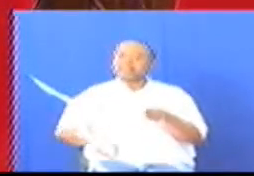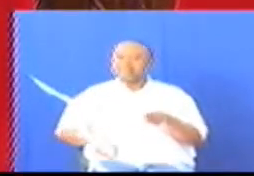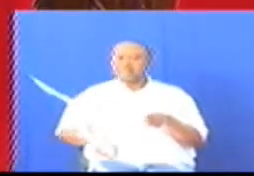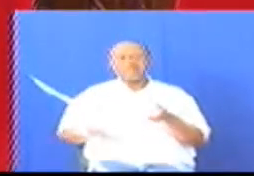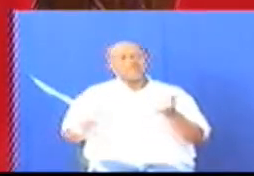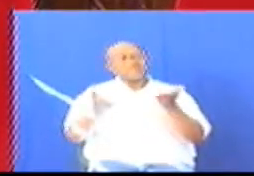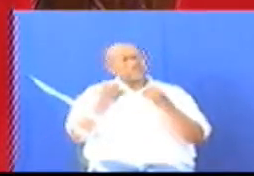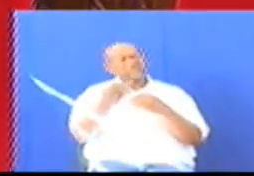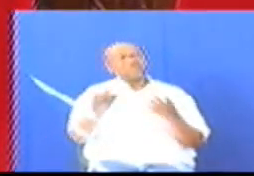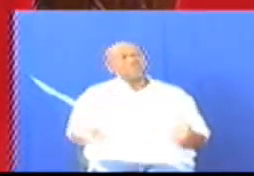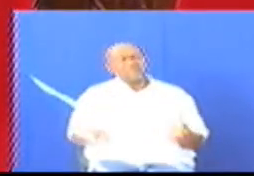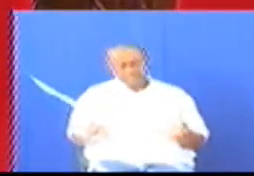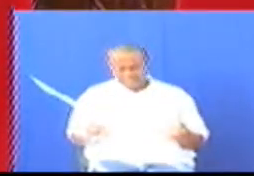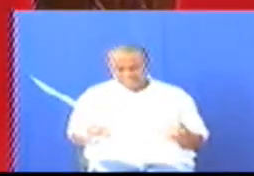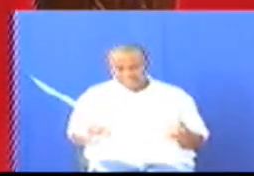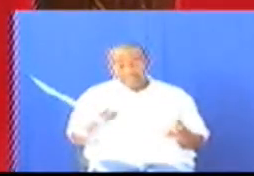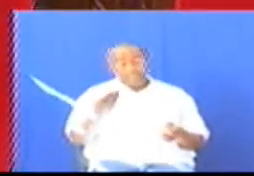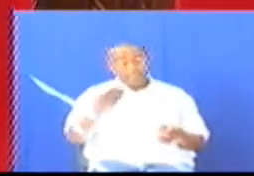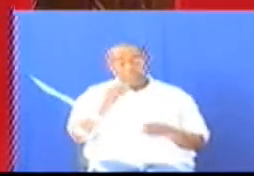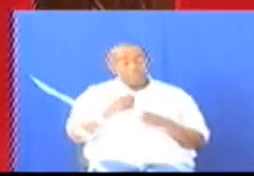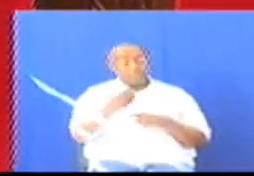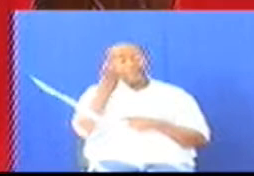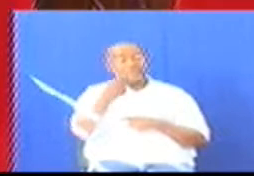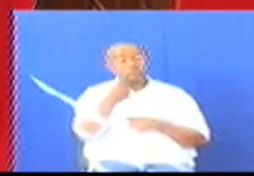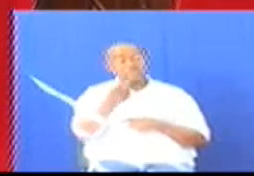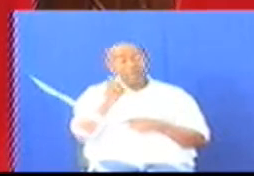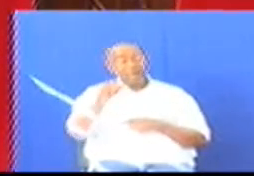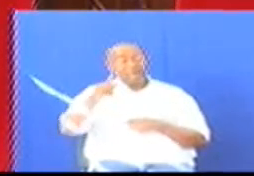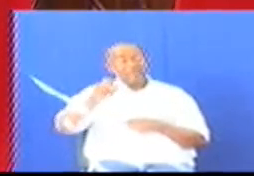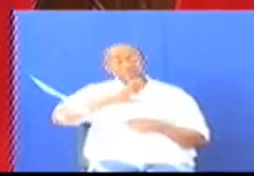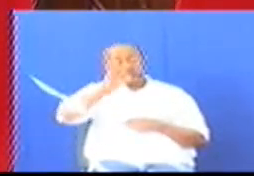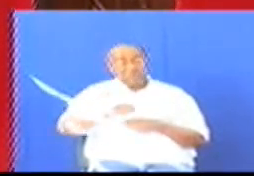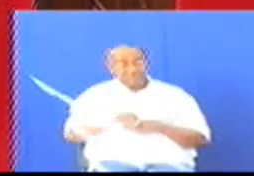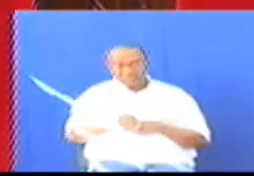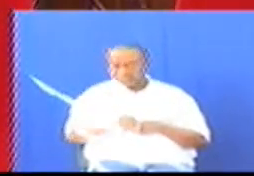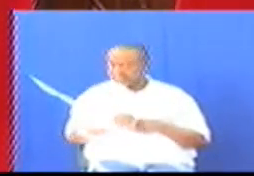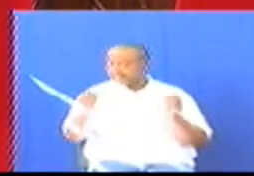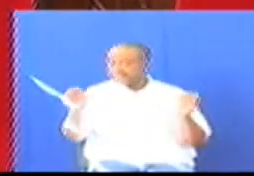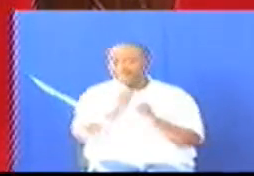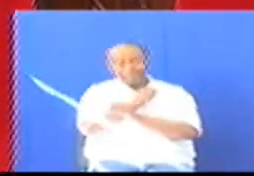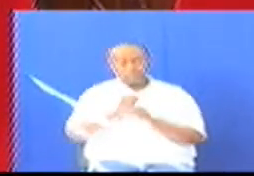inawezekanaje Mheshimiwa Spika bilioni 300 ziwe fedha feki?